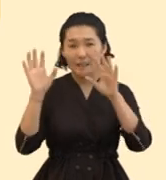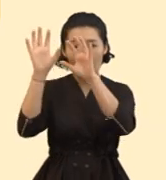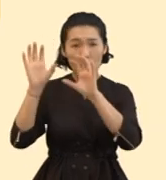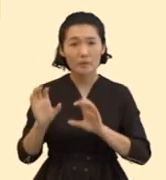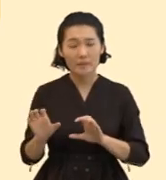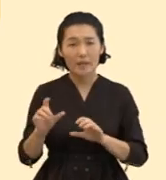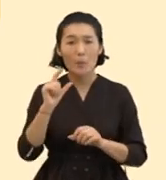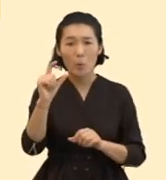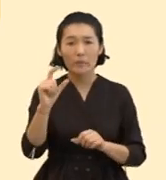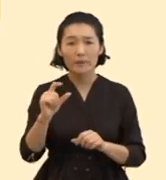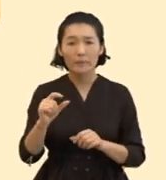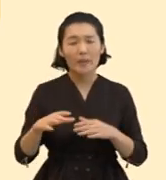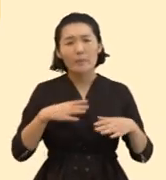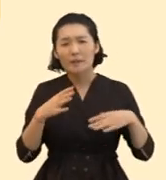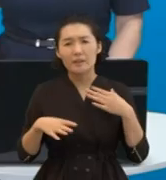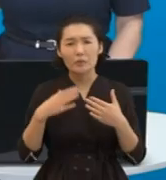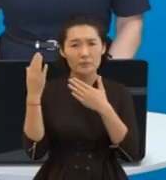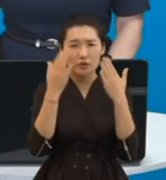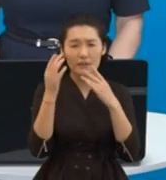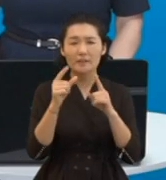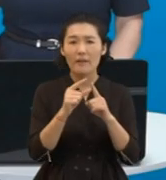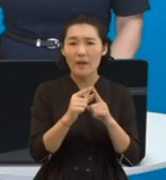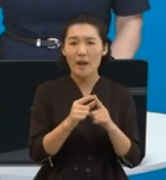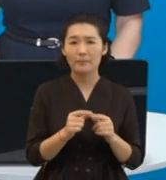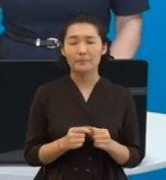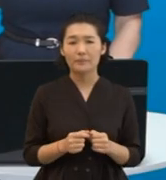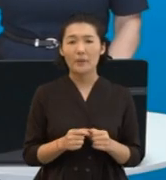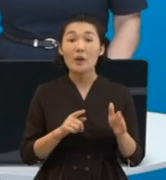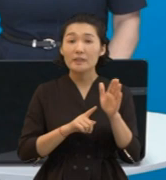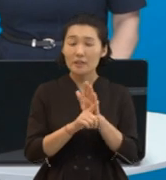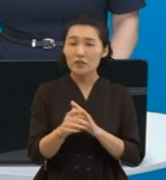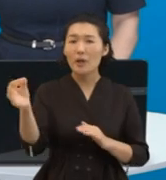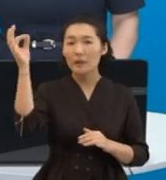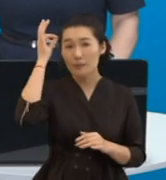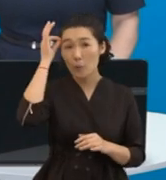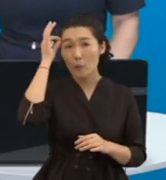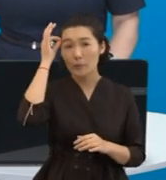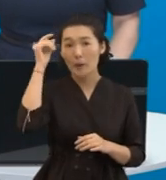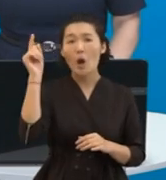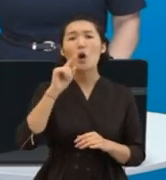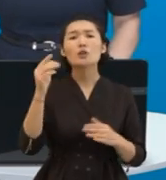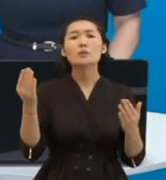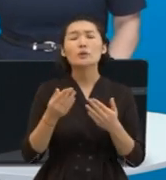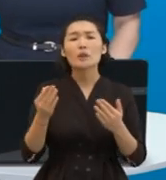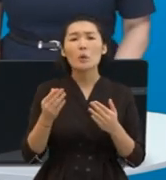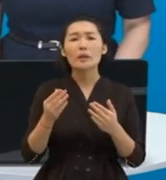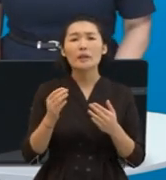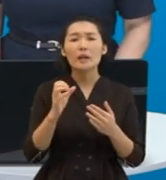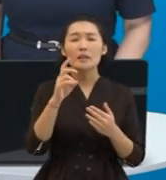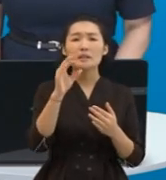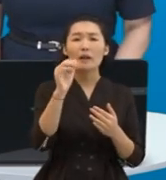потренируемся читать слова но прежде давайте вспомним что такое словарные слова